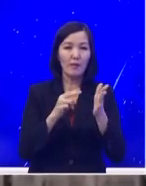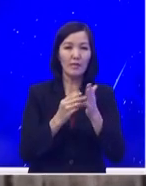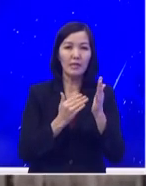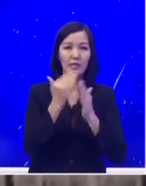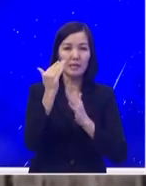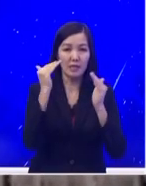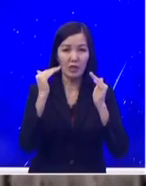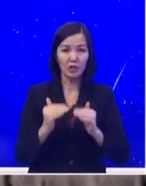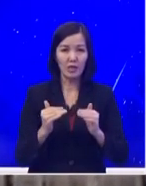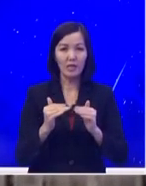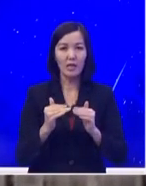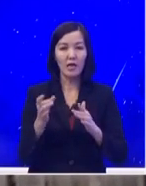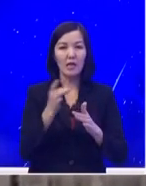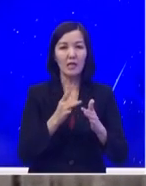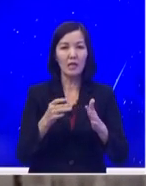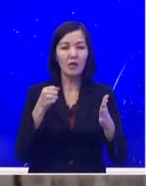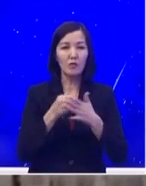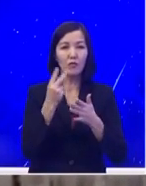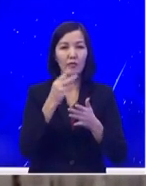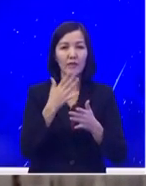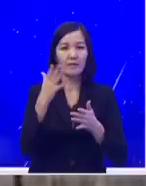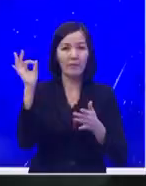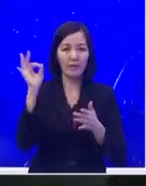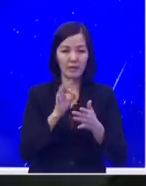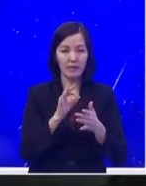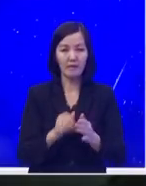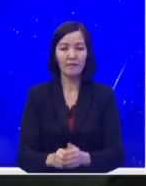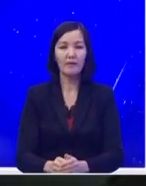снижения энергоемкости в регионе до 25%.